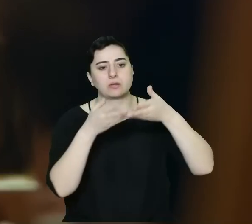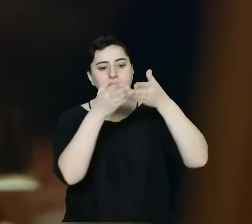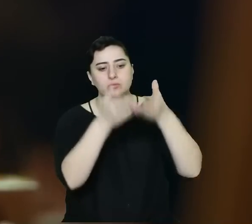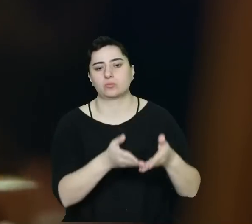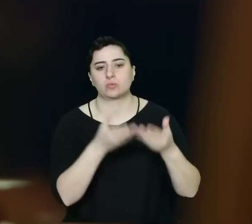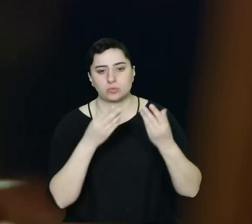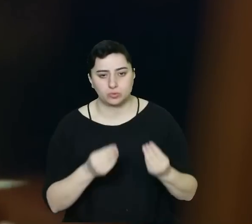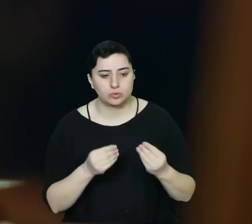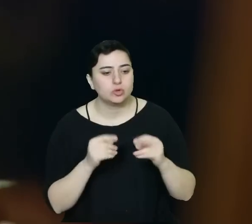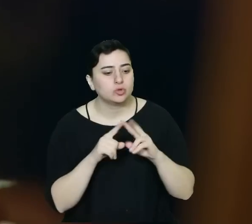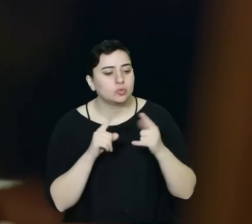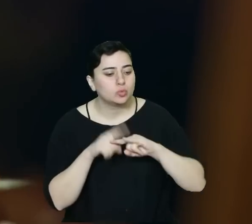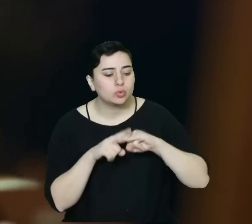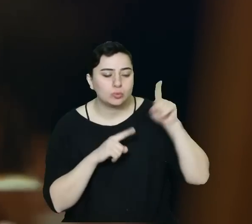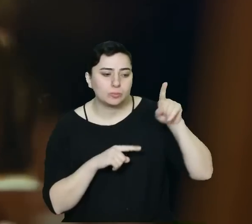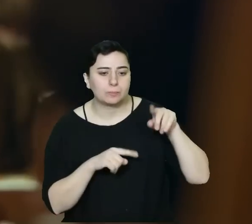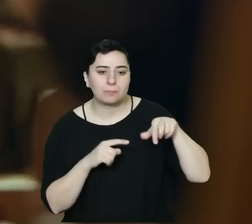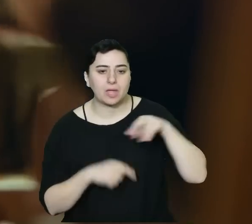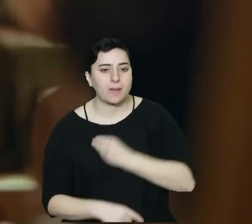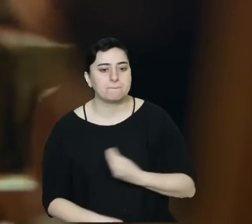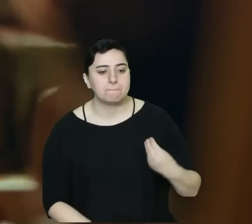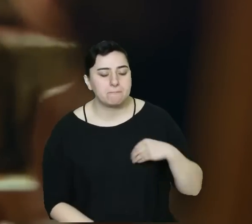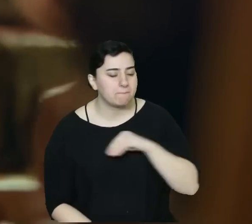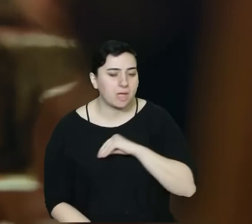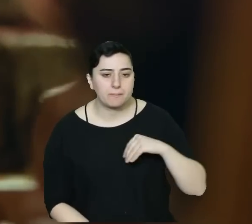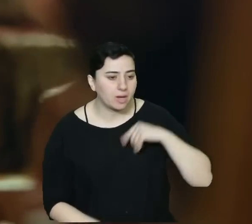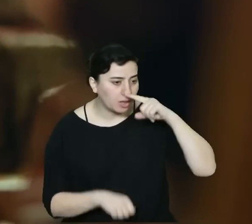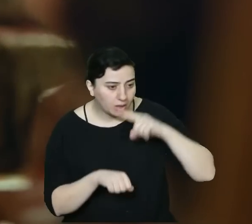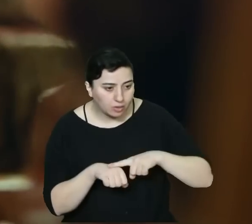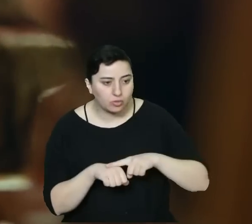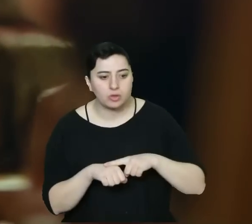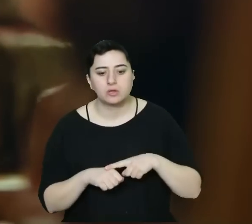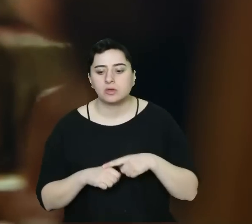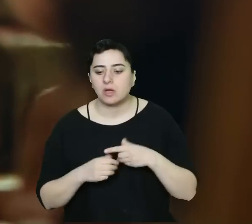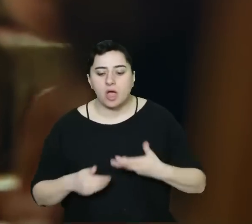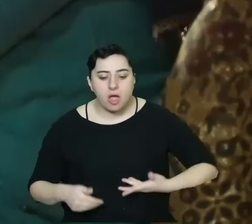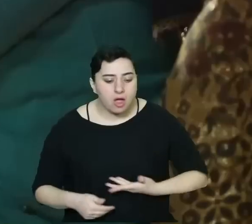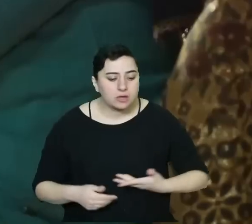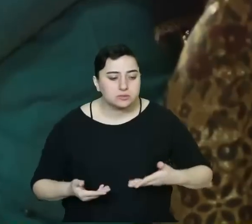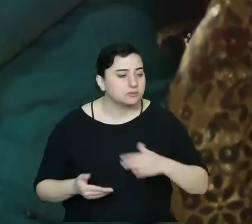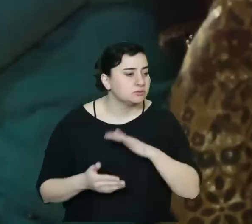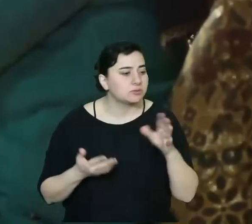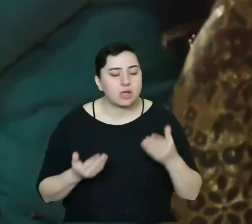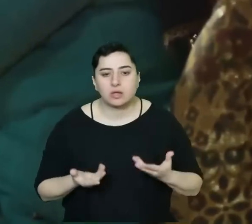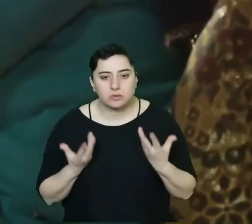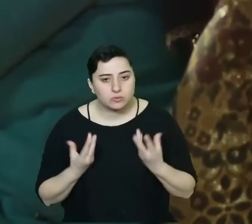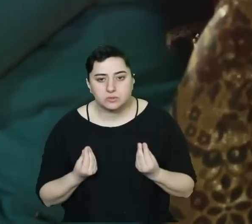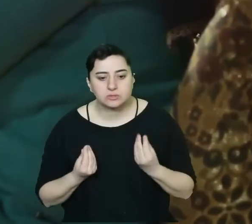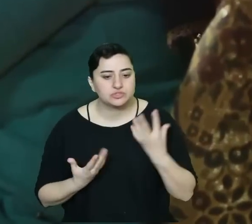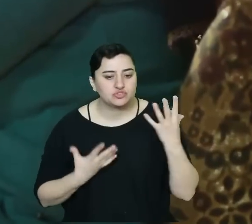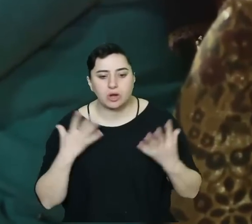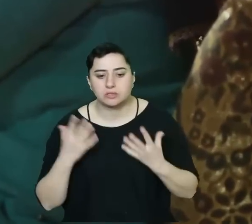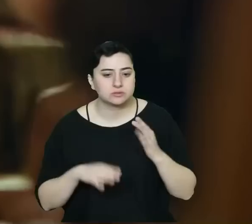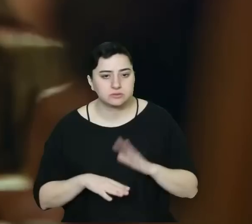Nuh peygambere inanıp kurtulan insanlar aç oldukları ve dağda yiyecek olmadığı için çaresiz